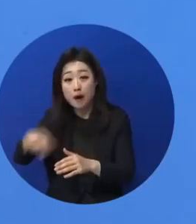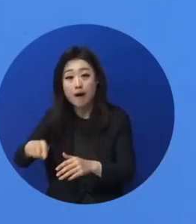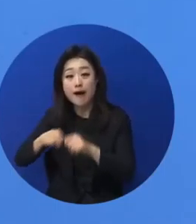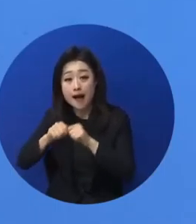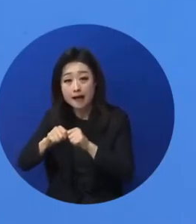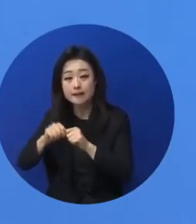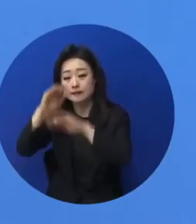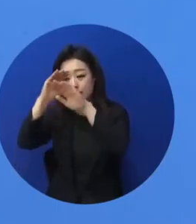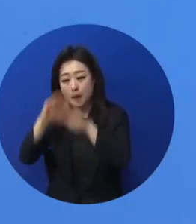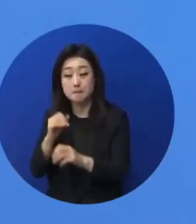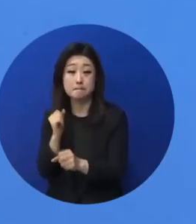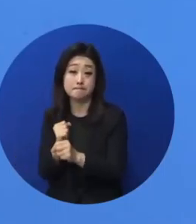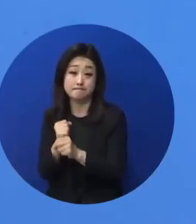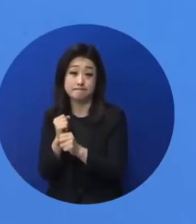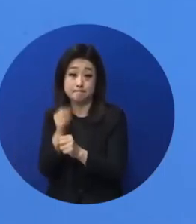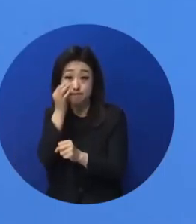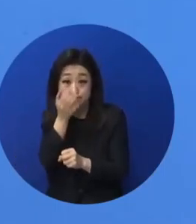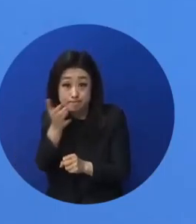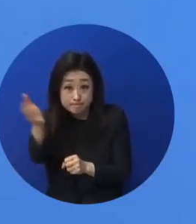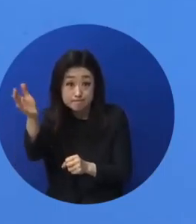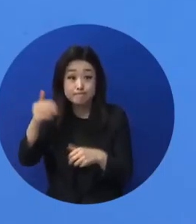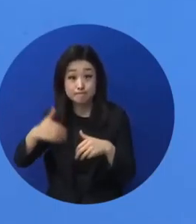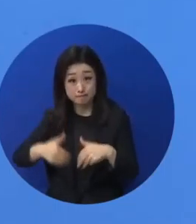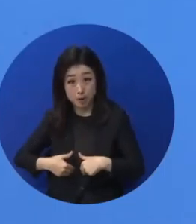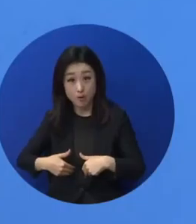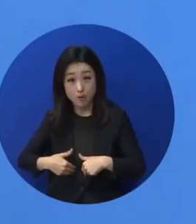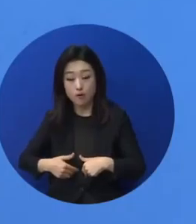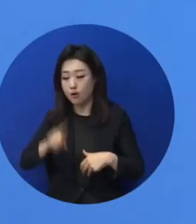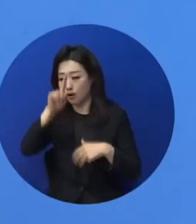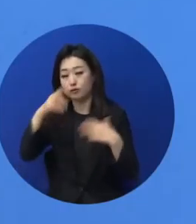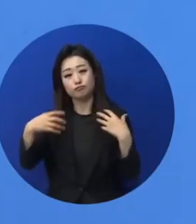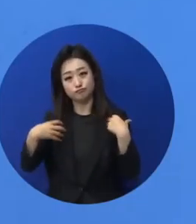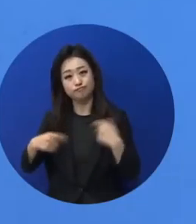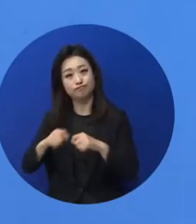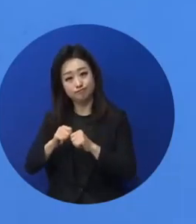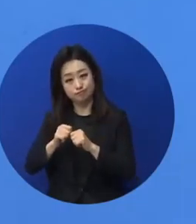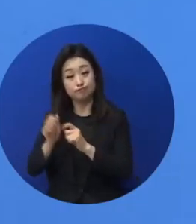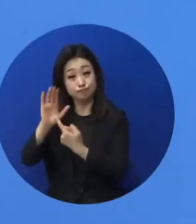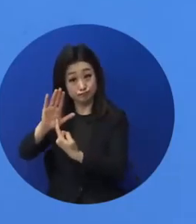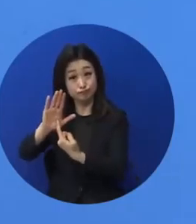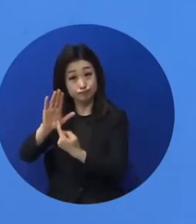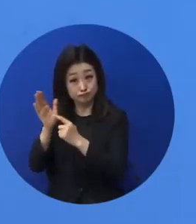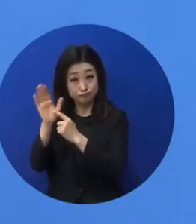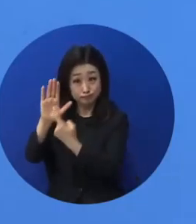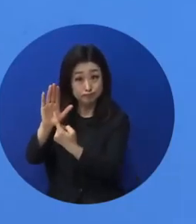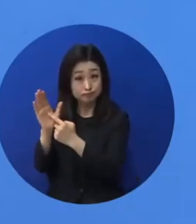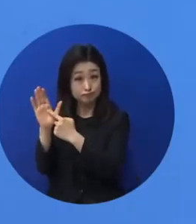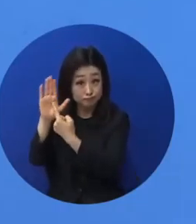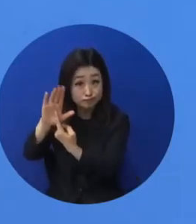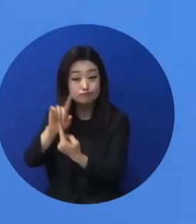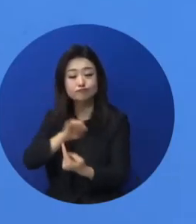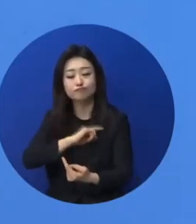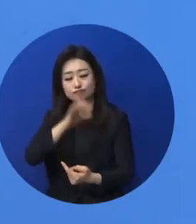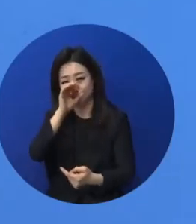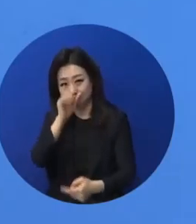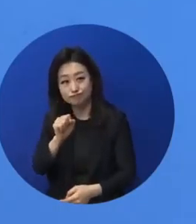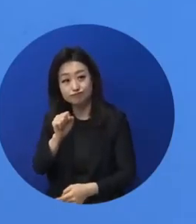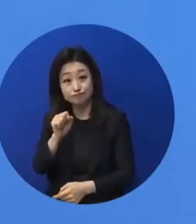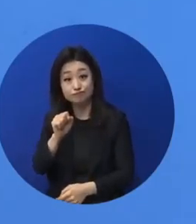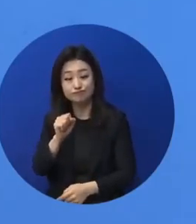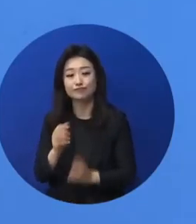하나하나의 내용들을 우리 민주당 집권 여당 정부에서 하나하나 발표를 하는 것이 저는 도리라고 보고